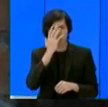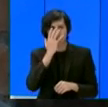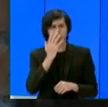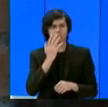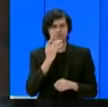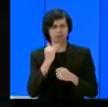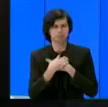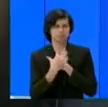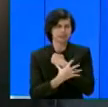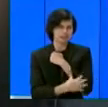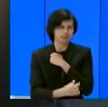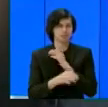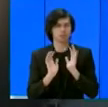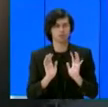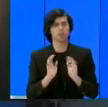mampu.